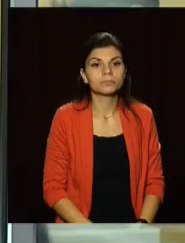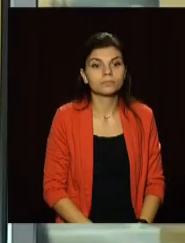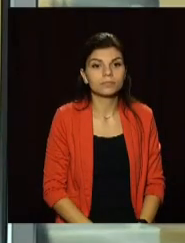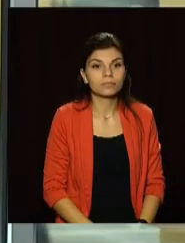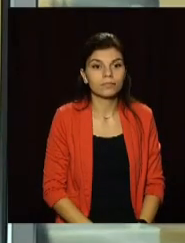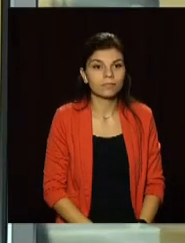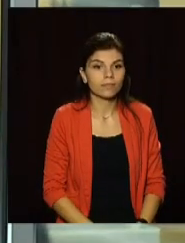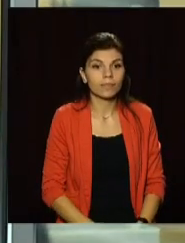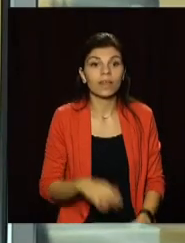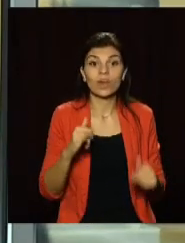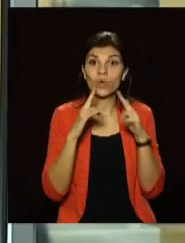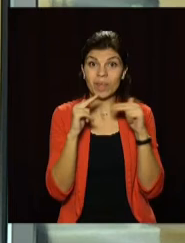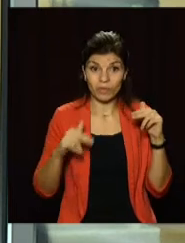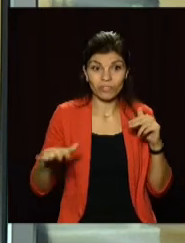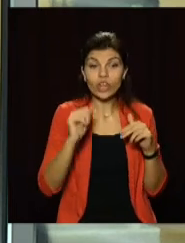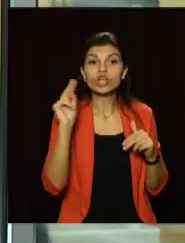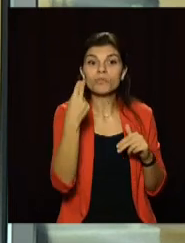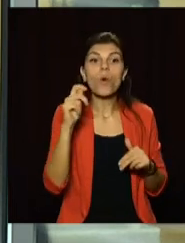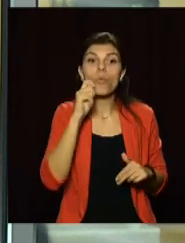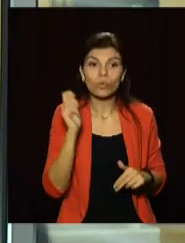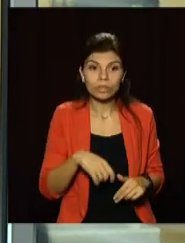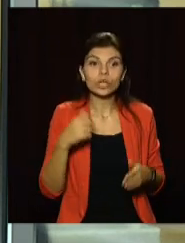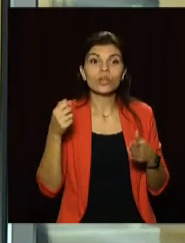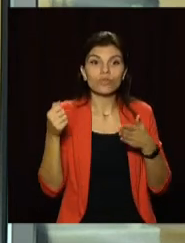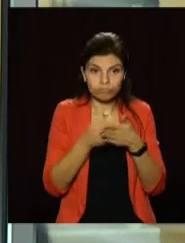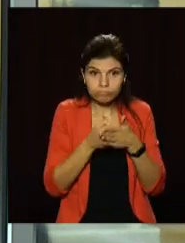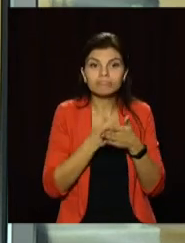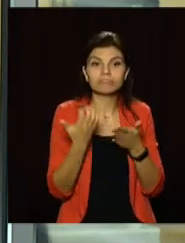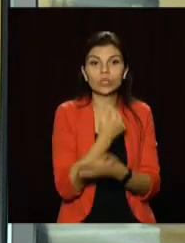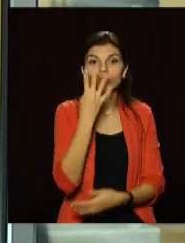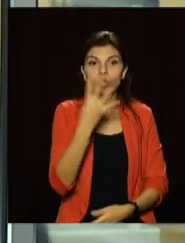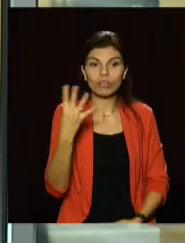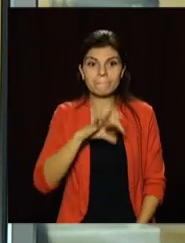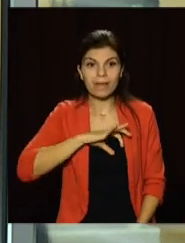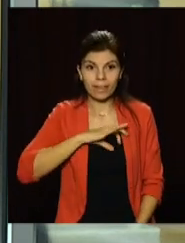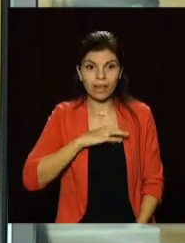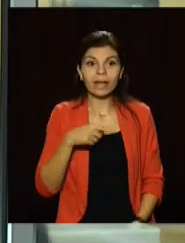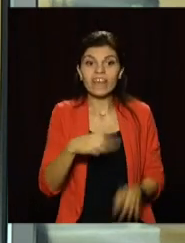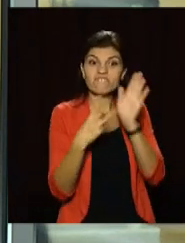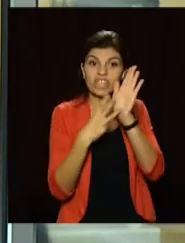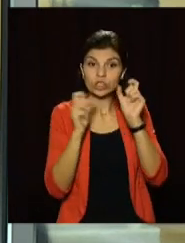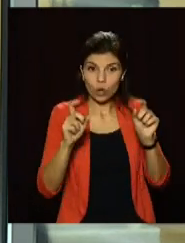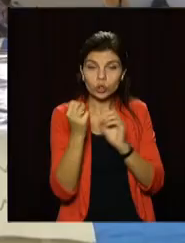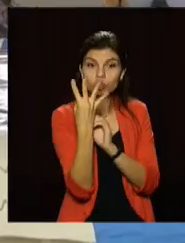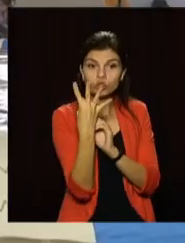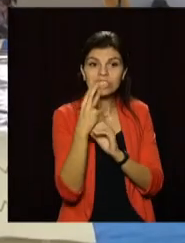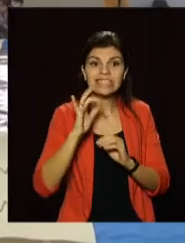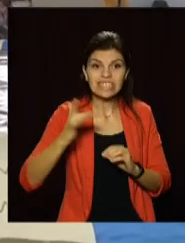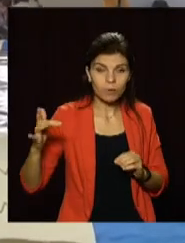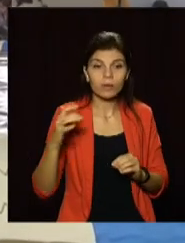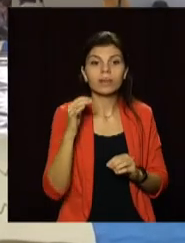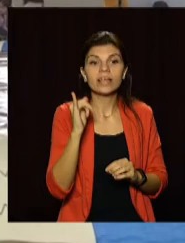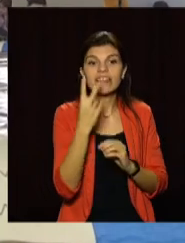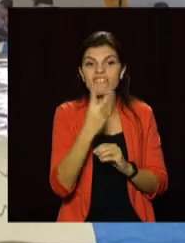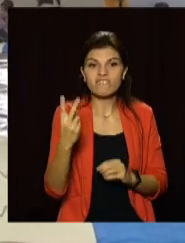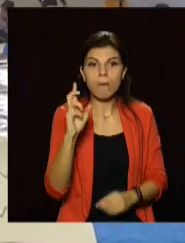Юні сумоїсти Дніпропетровщини на чемпіонаті України здобули 44 медалі. З них 8 золотих, 14 срібних і